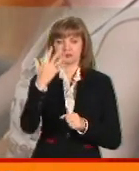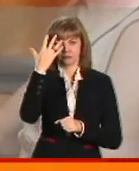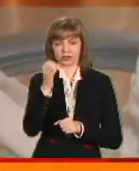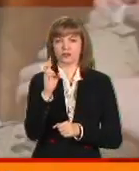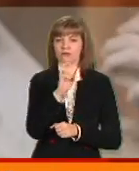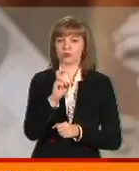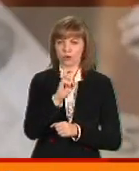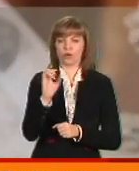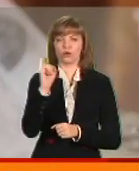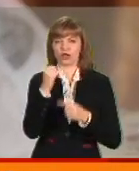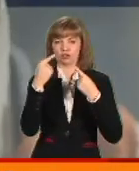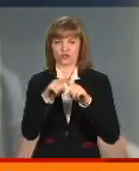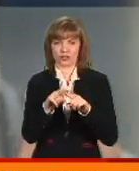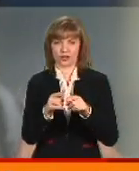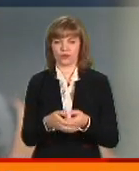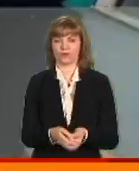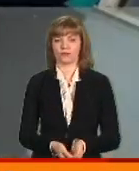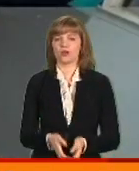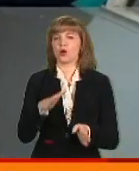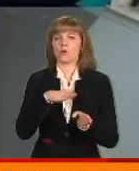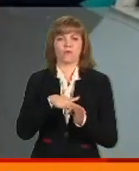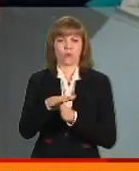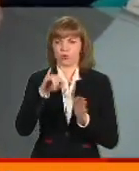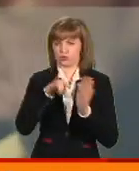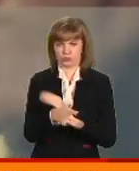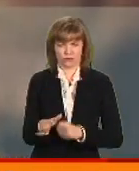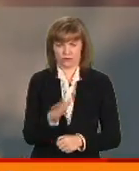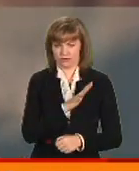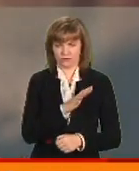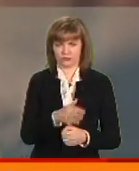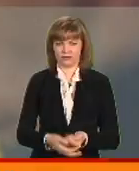захоплюється біологією та інженерією. Повністю не пробиває.